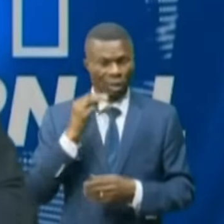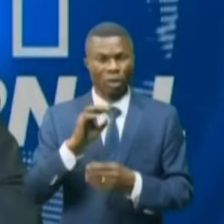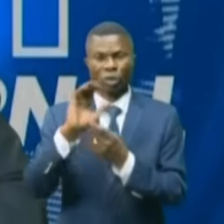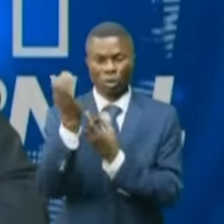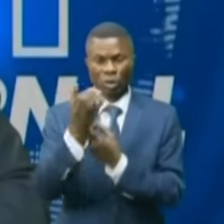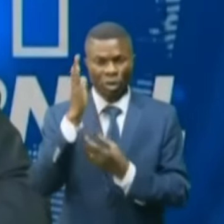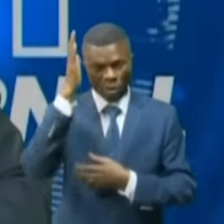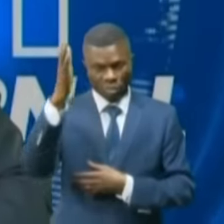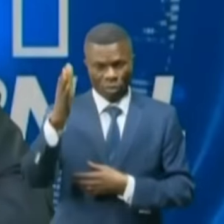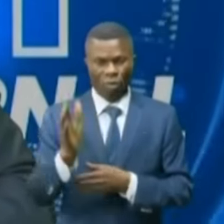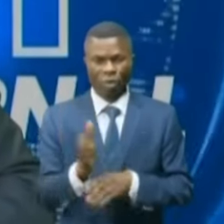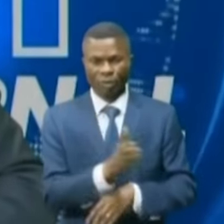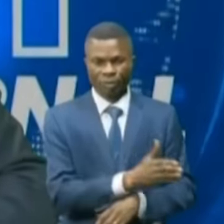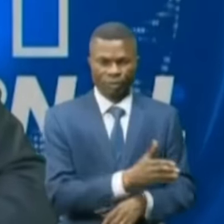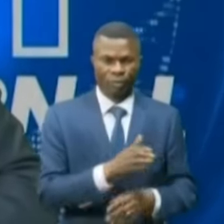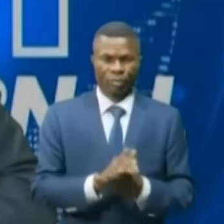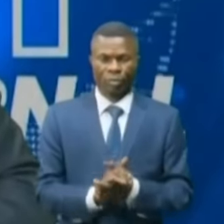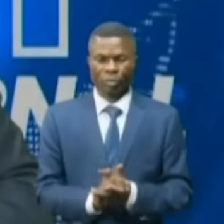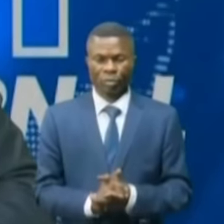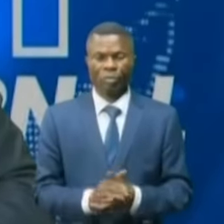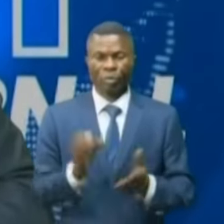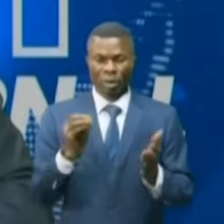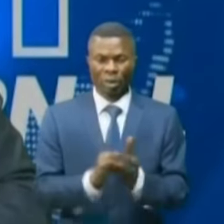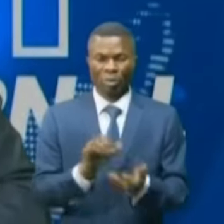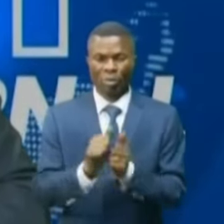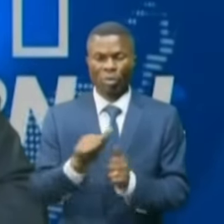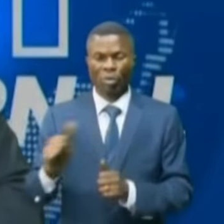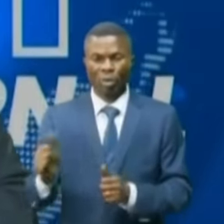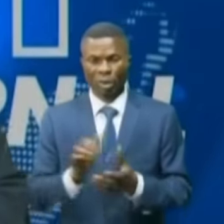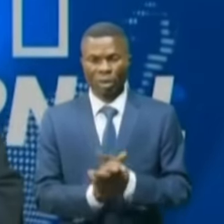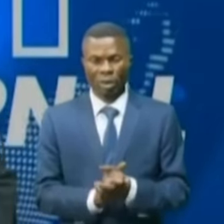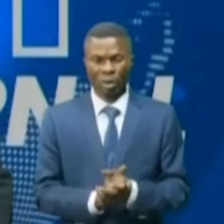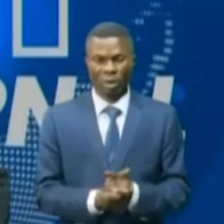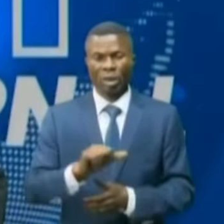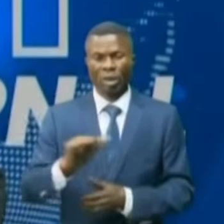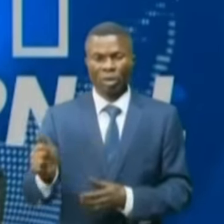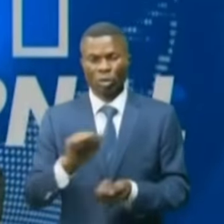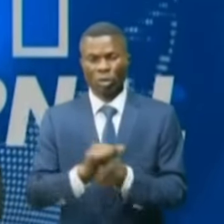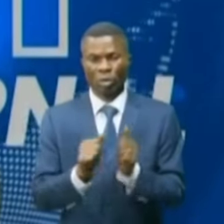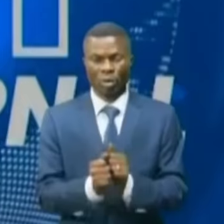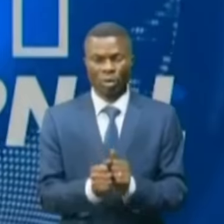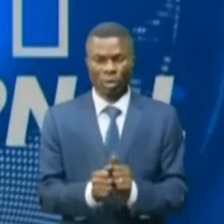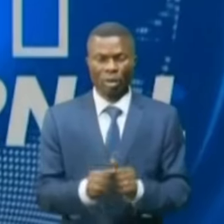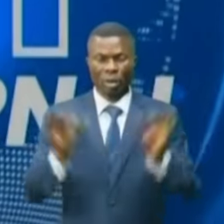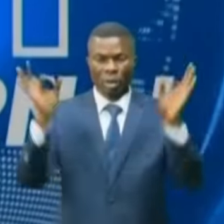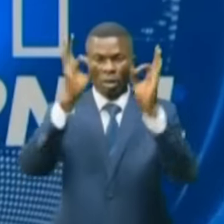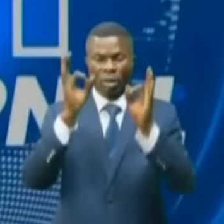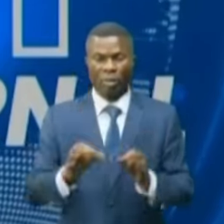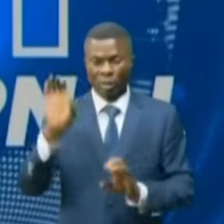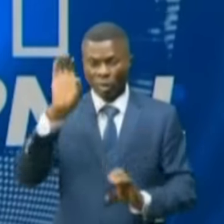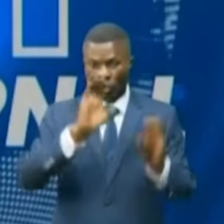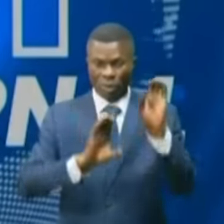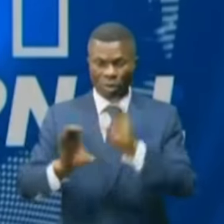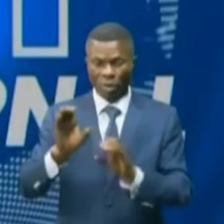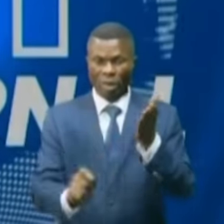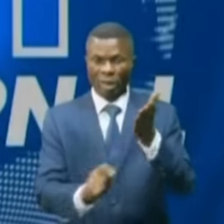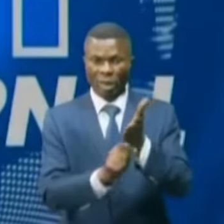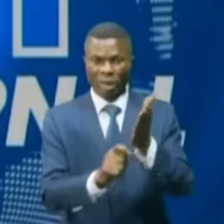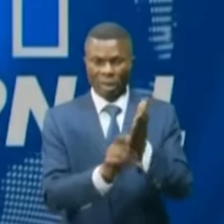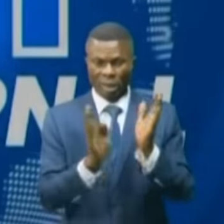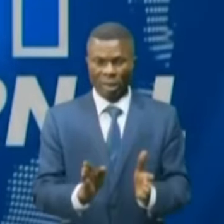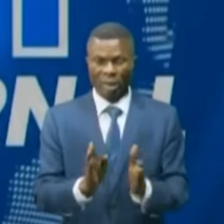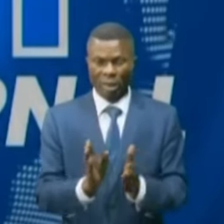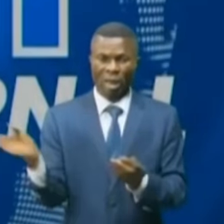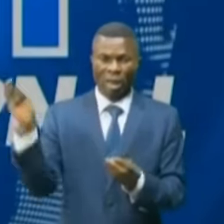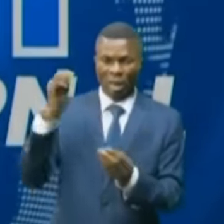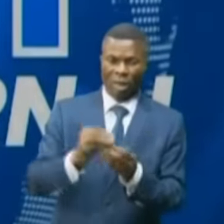auditions ultérieures. Dans un autre régime, il faut dire, dans un autre registre, signalons que le Forum sur les sciences et technologies veut